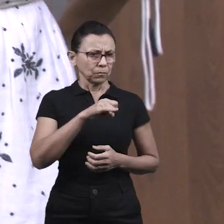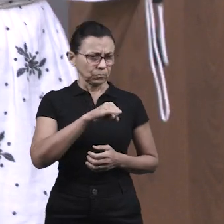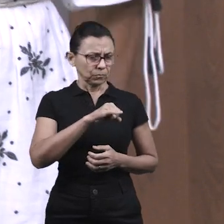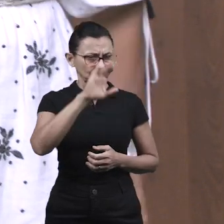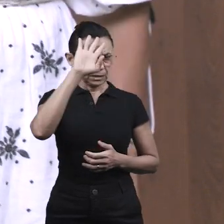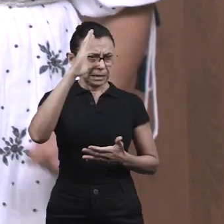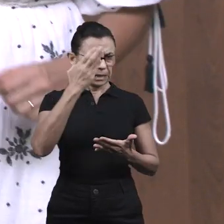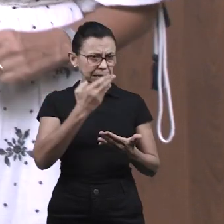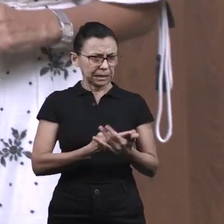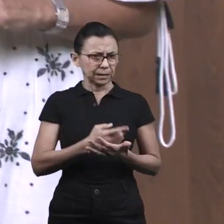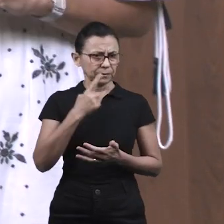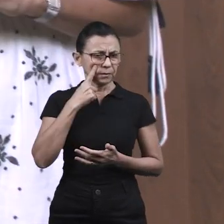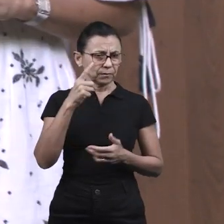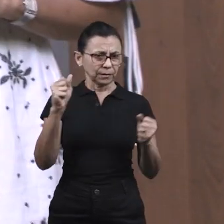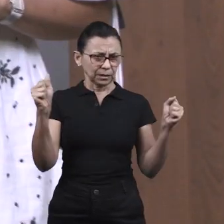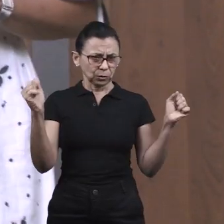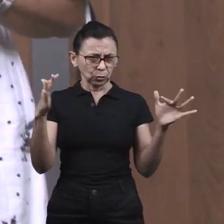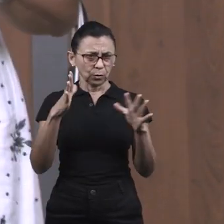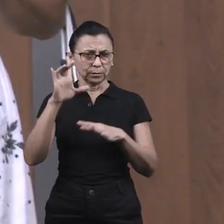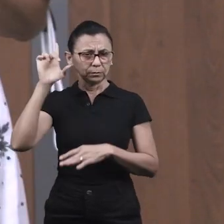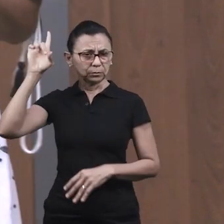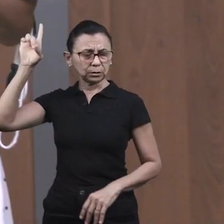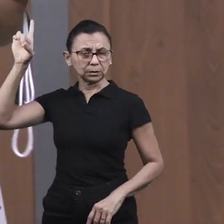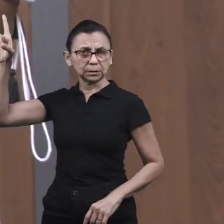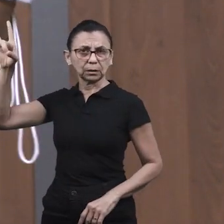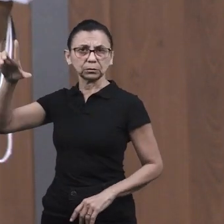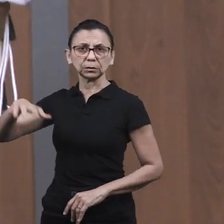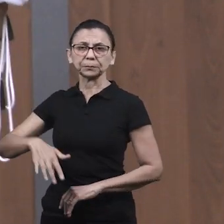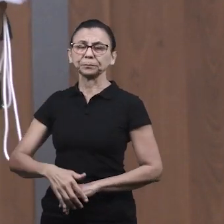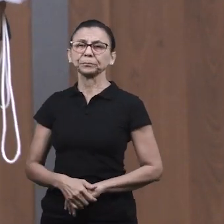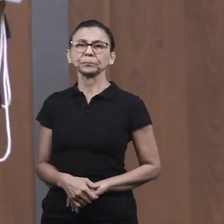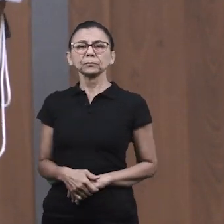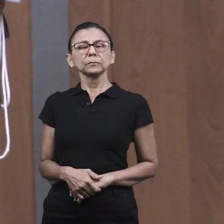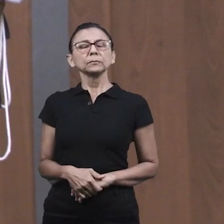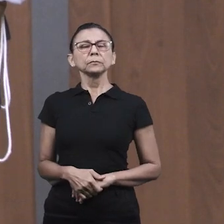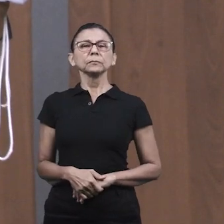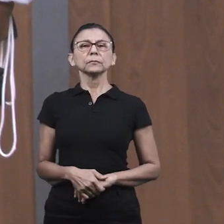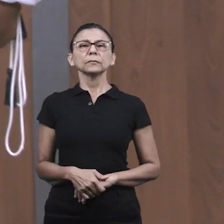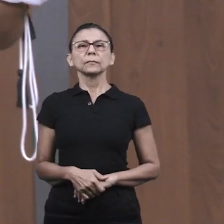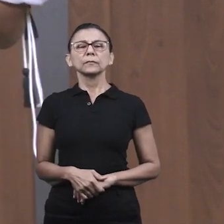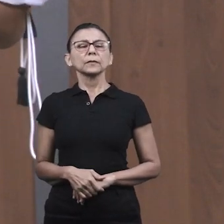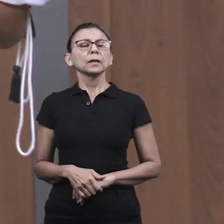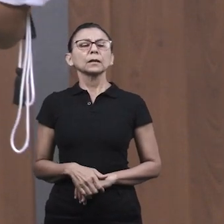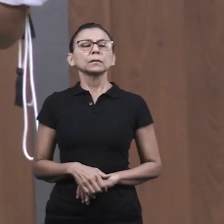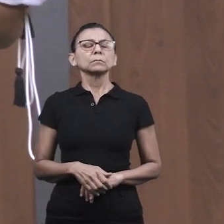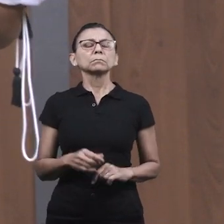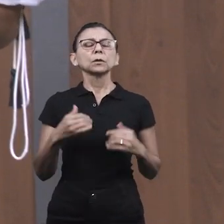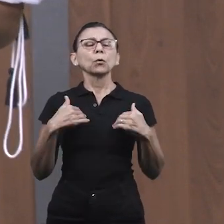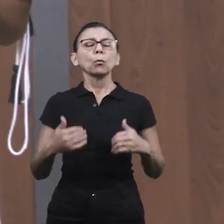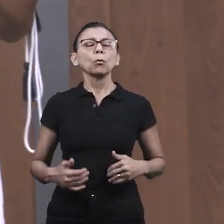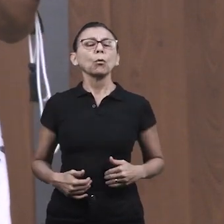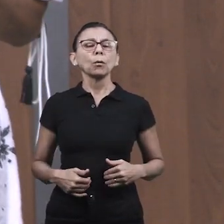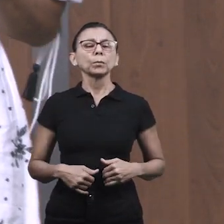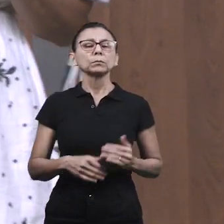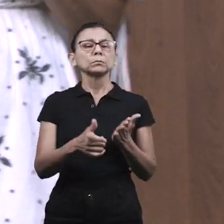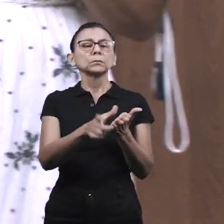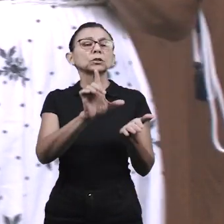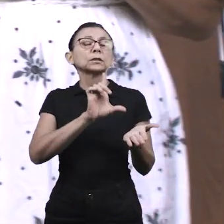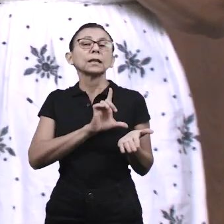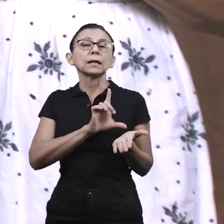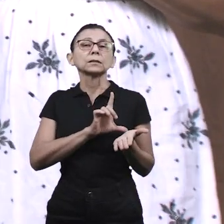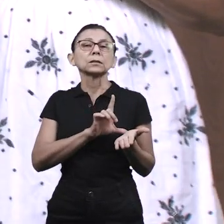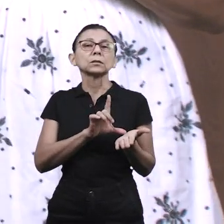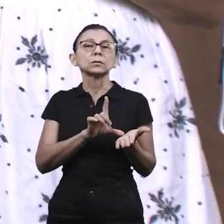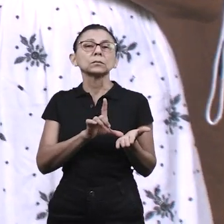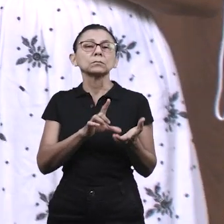gloire de Dieu. Et là, Jésus dit, allons-y, amenez-moi où vous l'avez amené. Et Jésus arrive où Lazare a